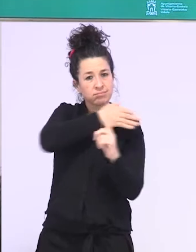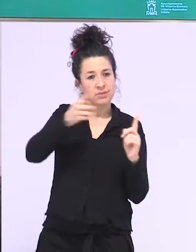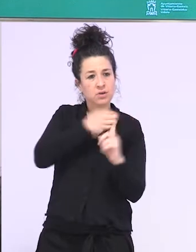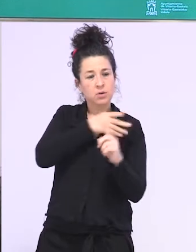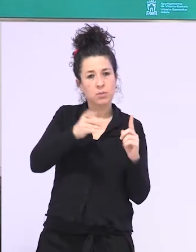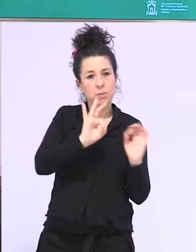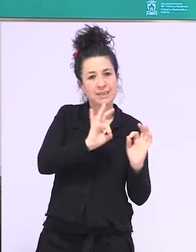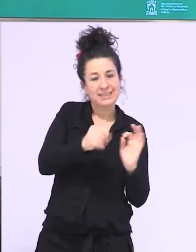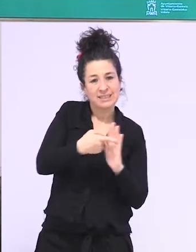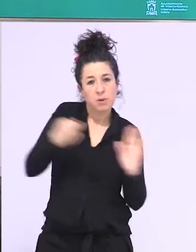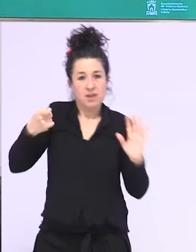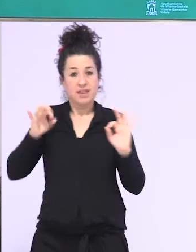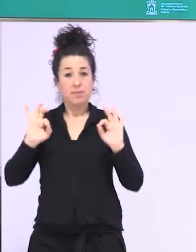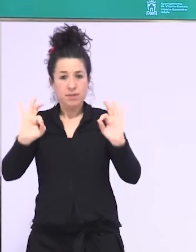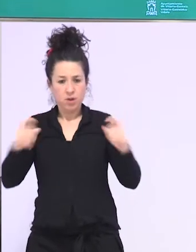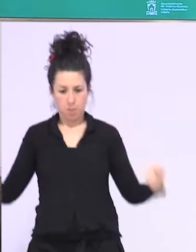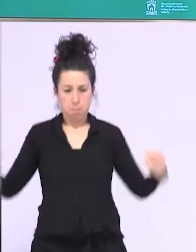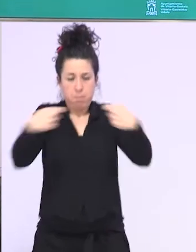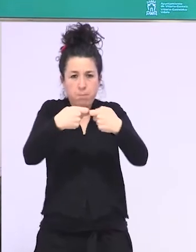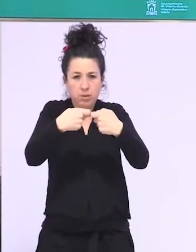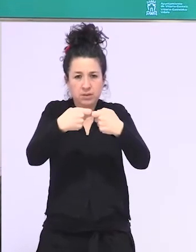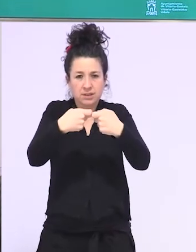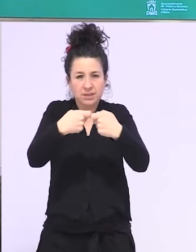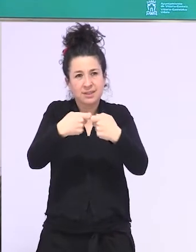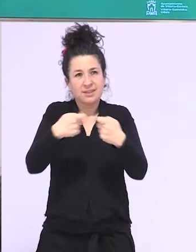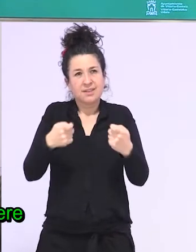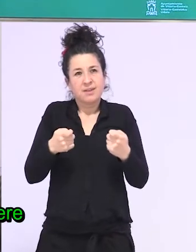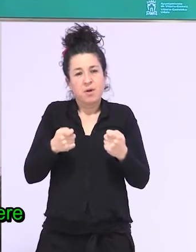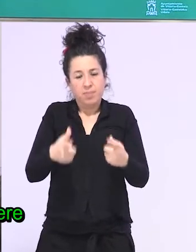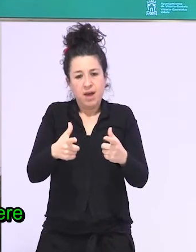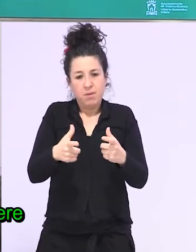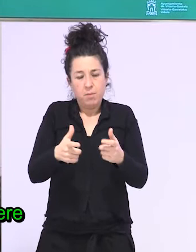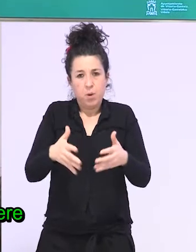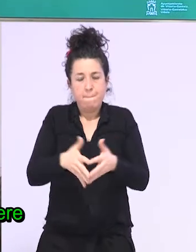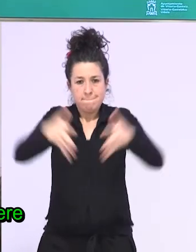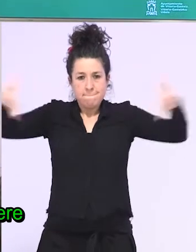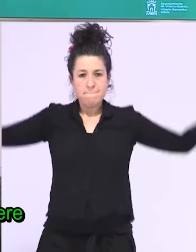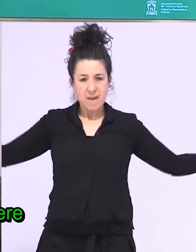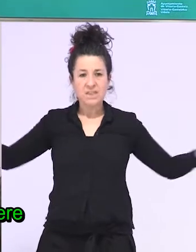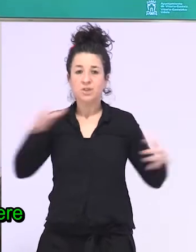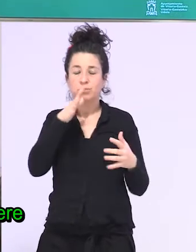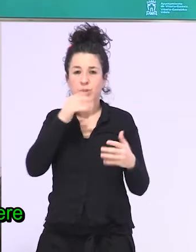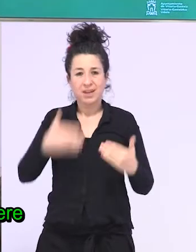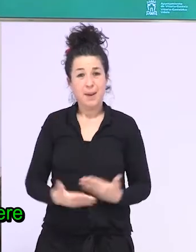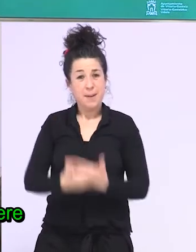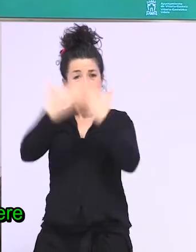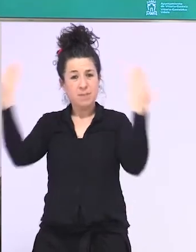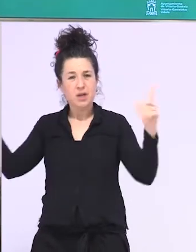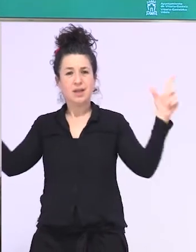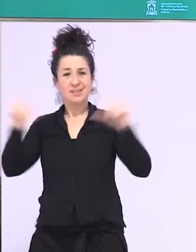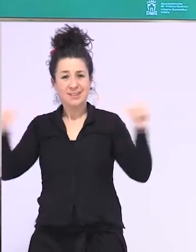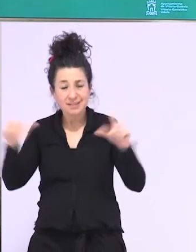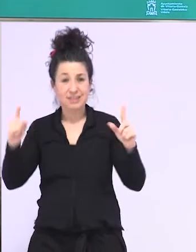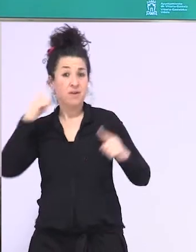hori ematen dela nolabait maila asko zabalago batean, ez? Komunikabide, oihartzuna handia daukaten komunikabidek ere parte hartzen dute